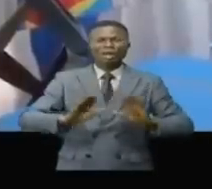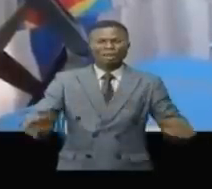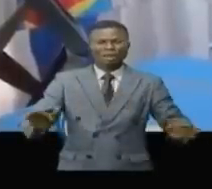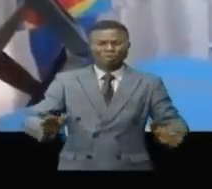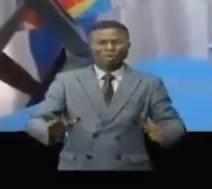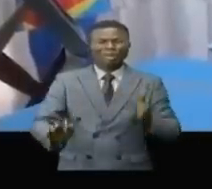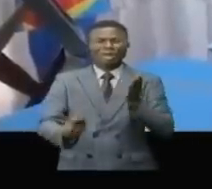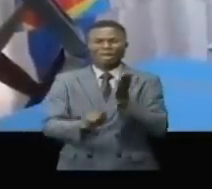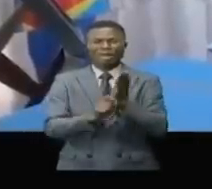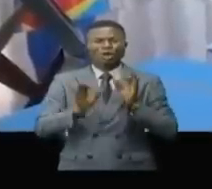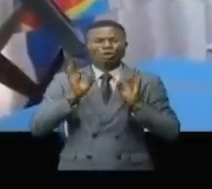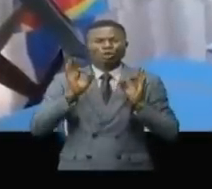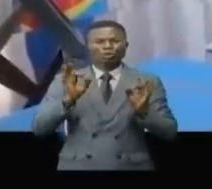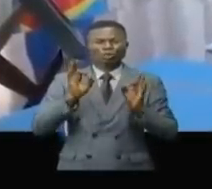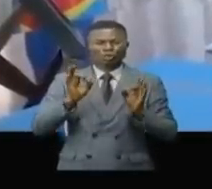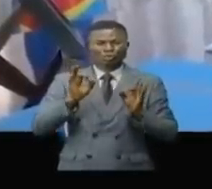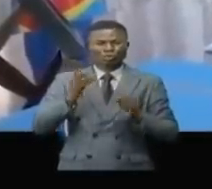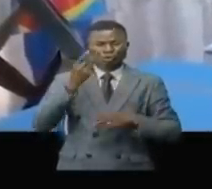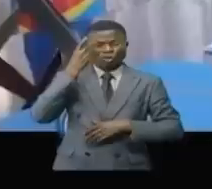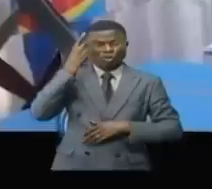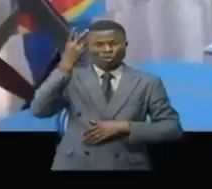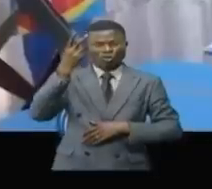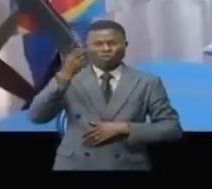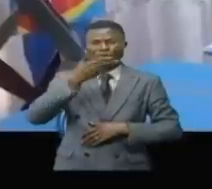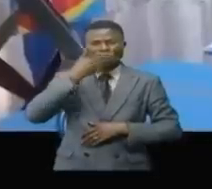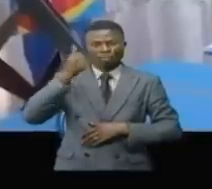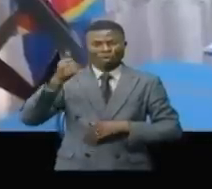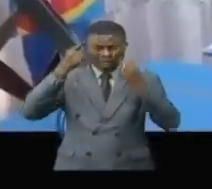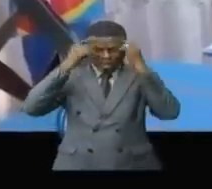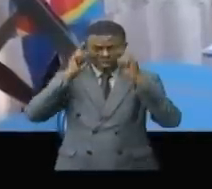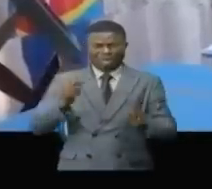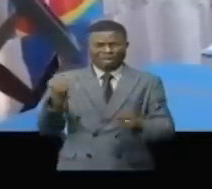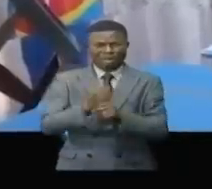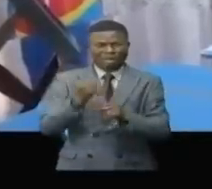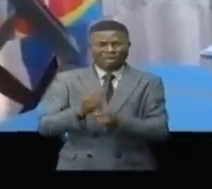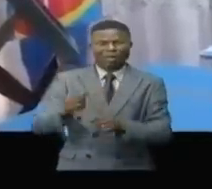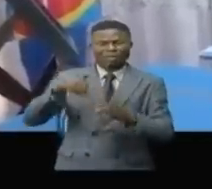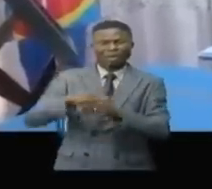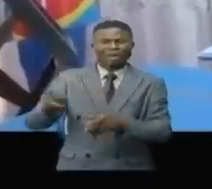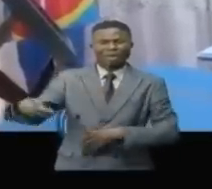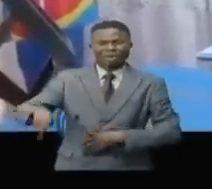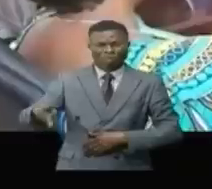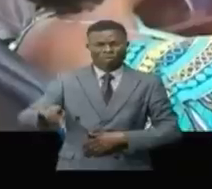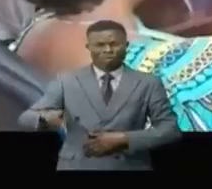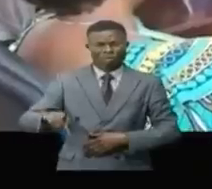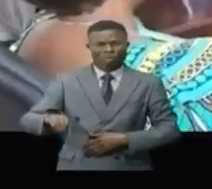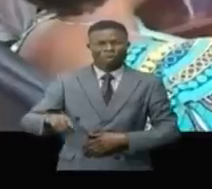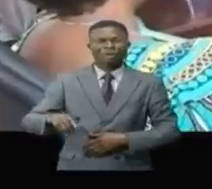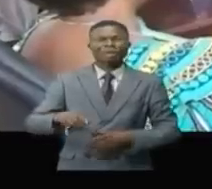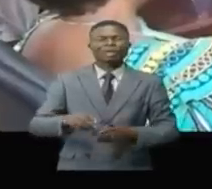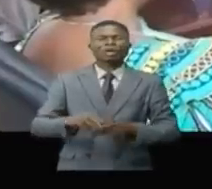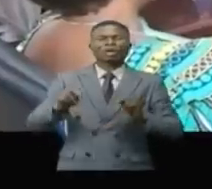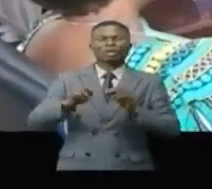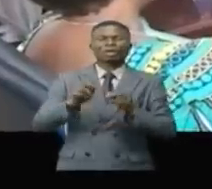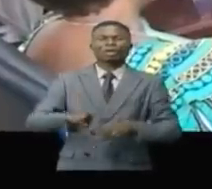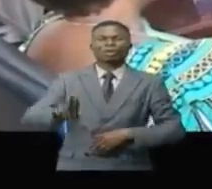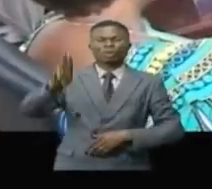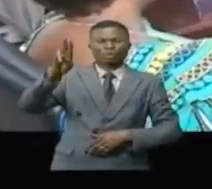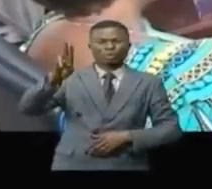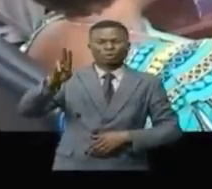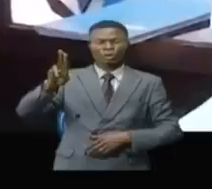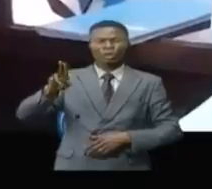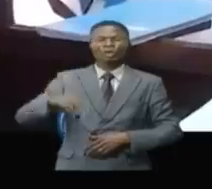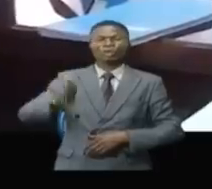innovations, expertise, aussi sa détermination à servir sa province, ce cadre de l'Union pour la démocratie et le progrès